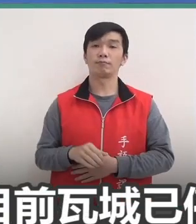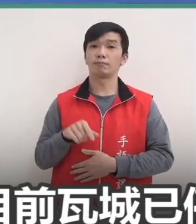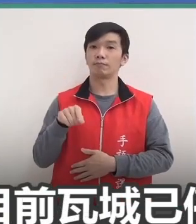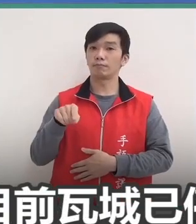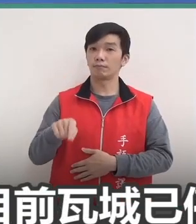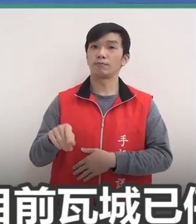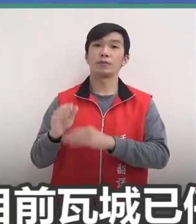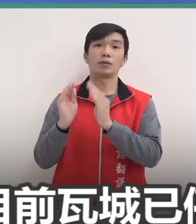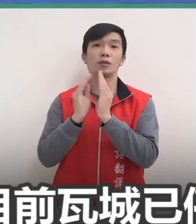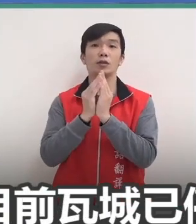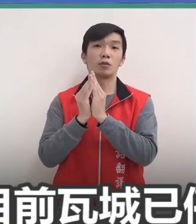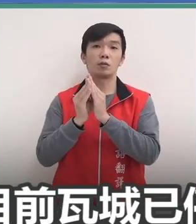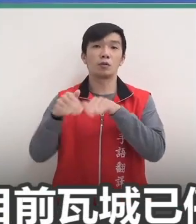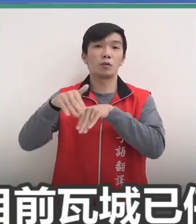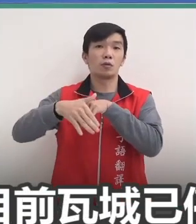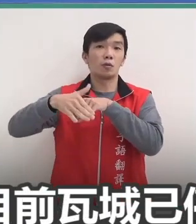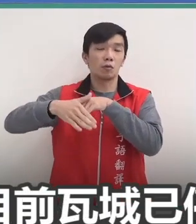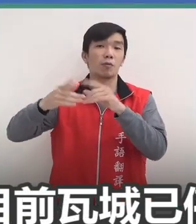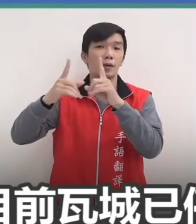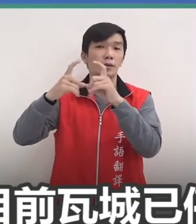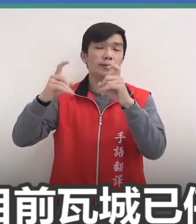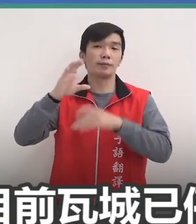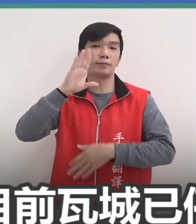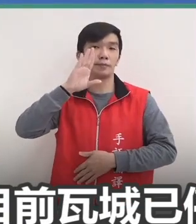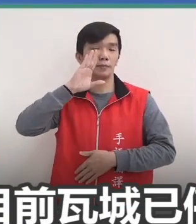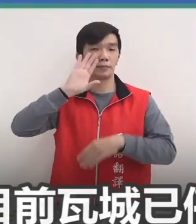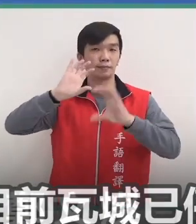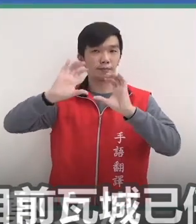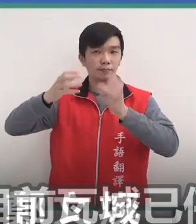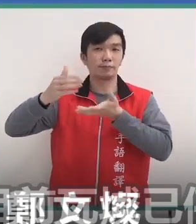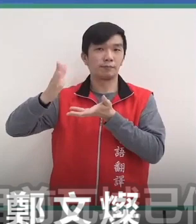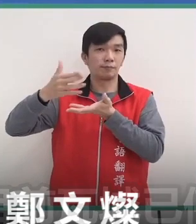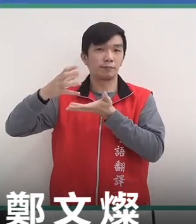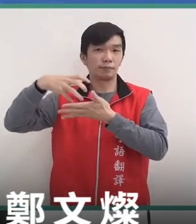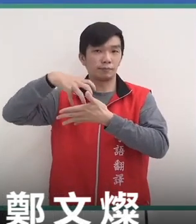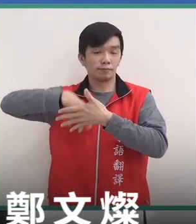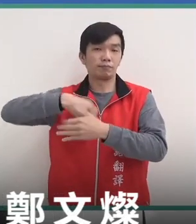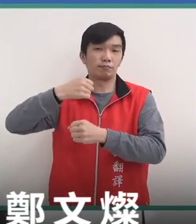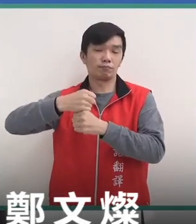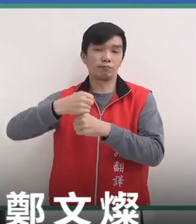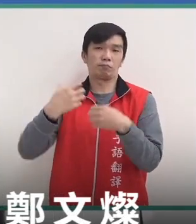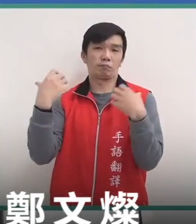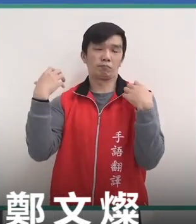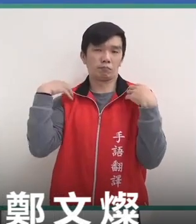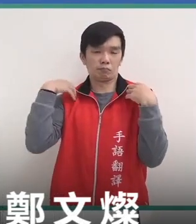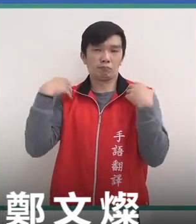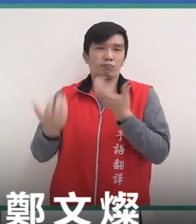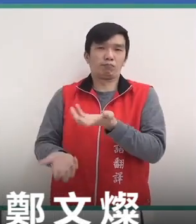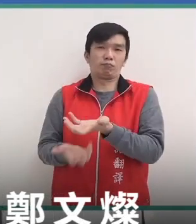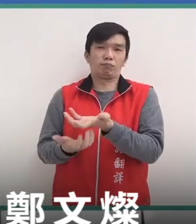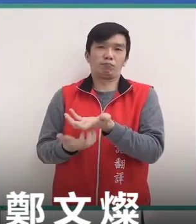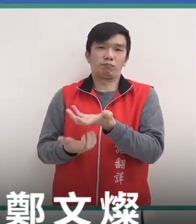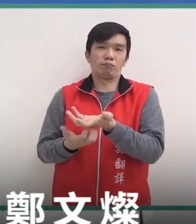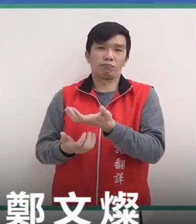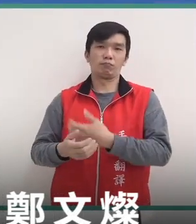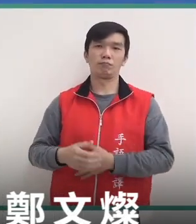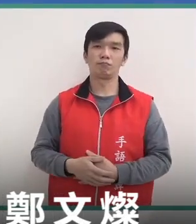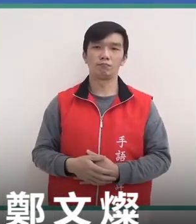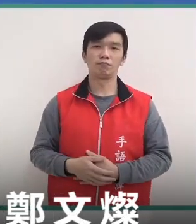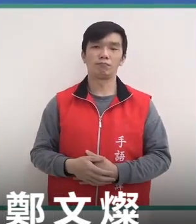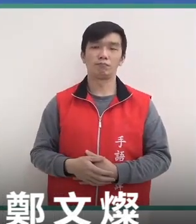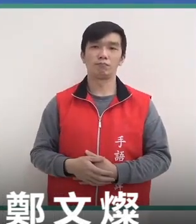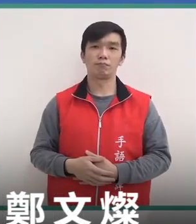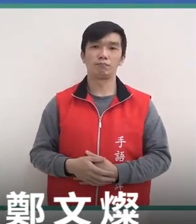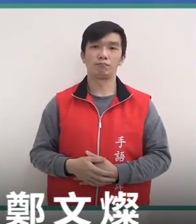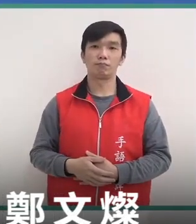的瓦城泰国料理担任这个厨房的厨师，那这个